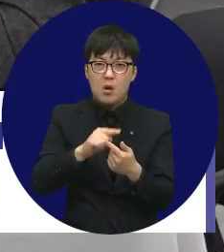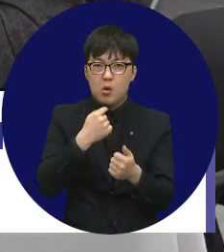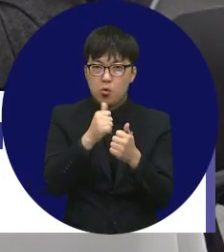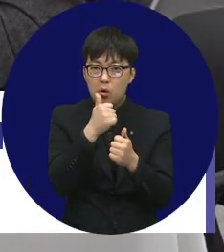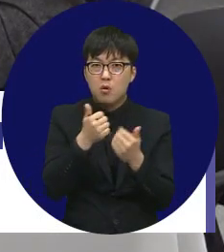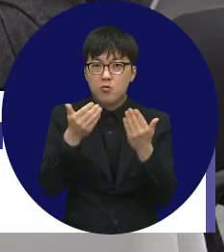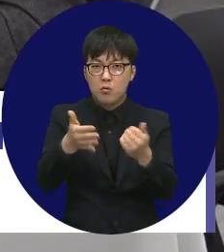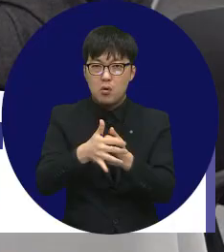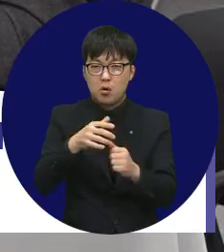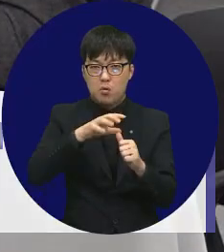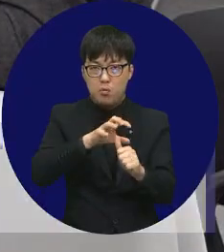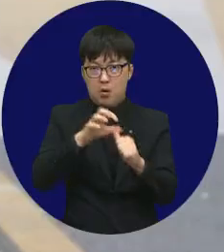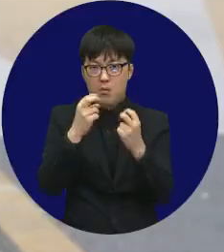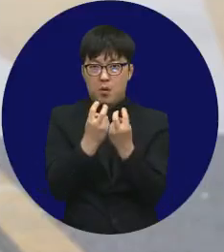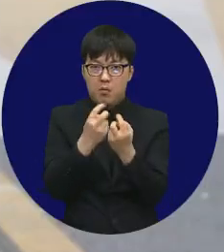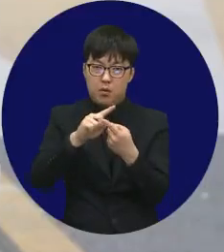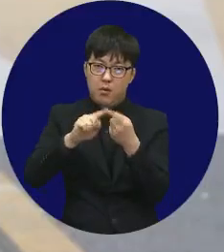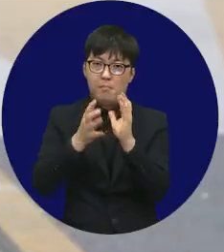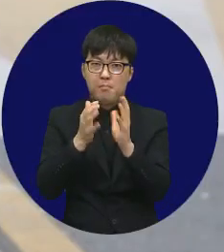방안에 대해 토론했습니다.